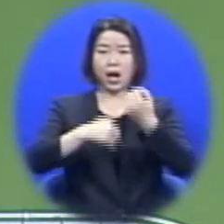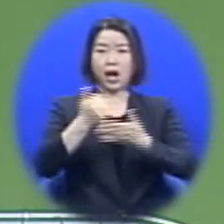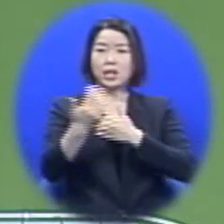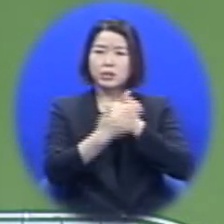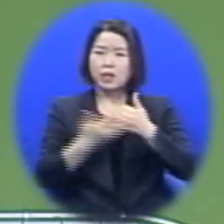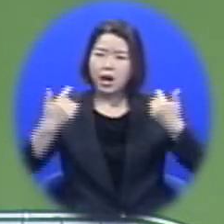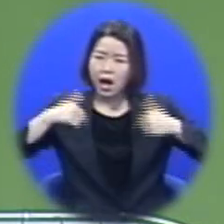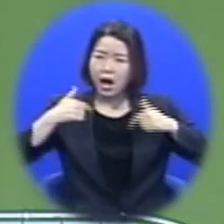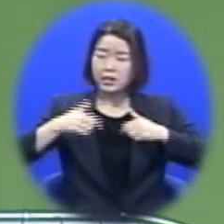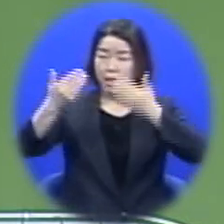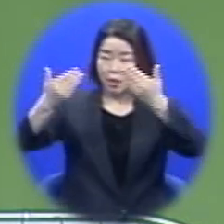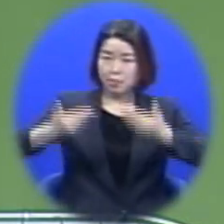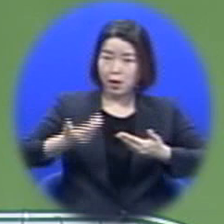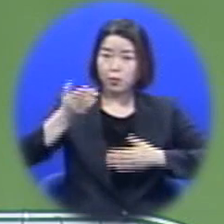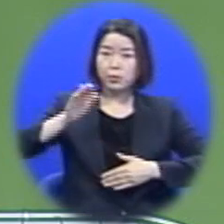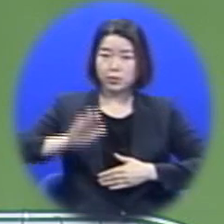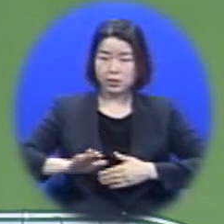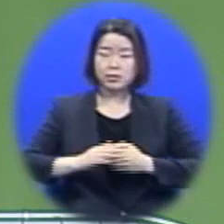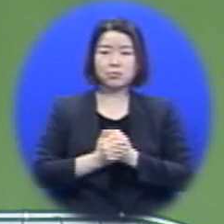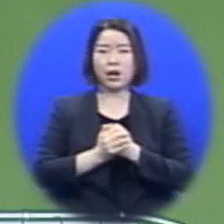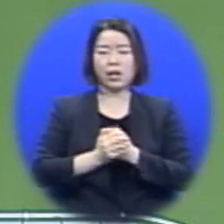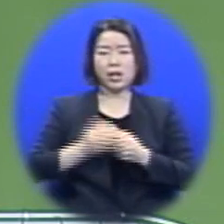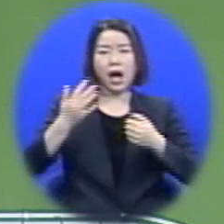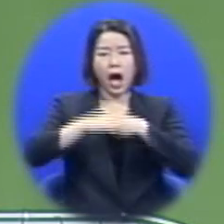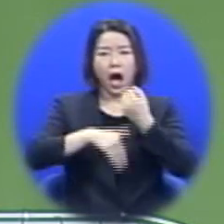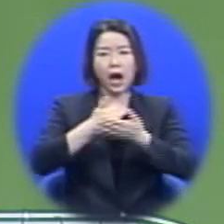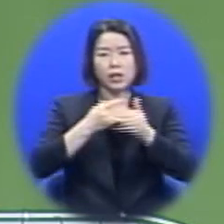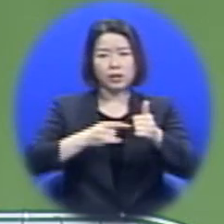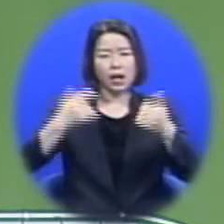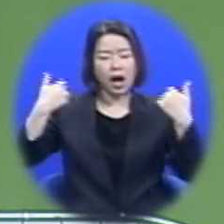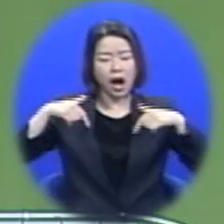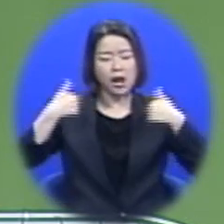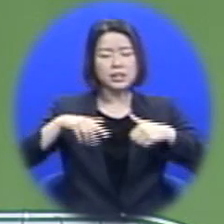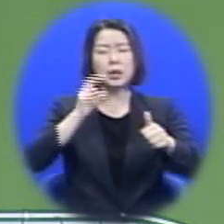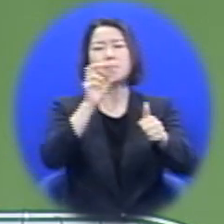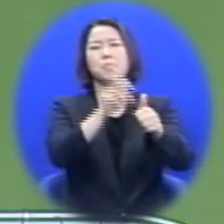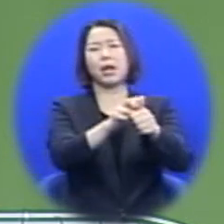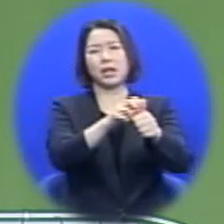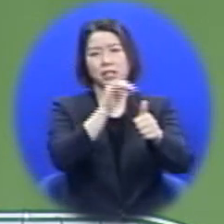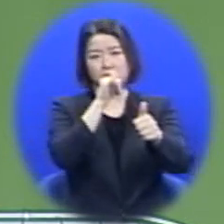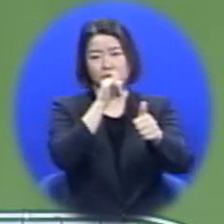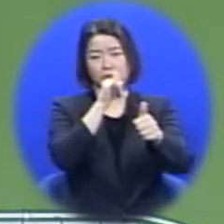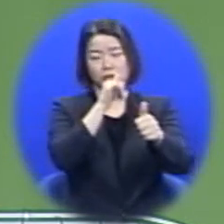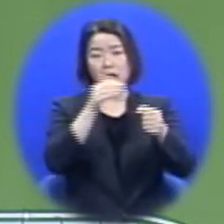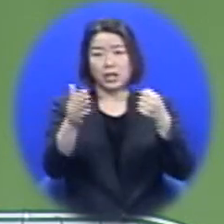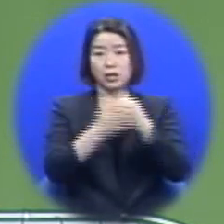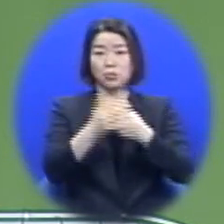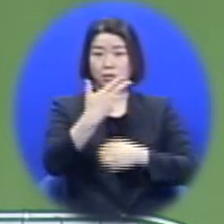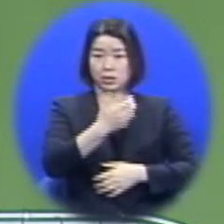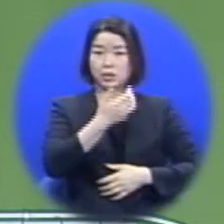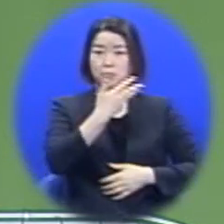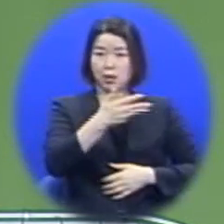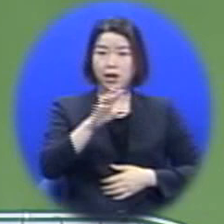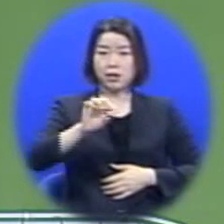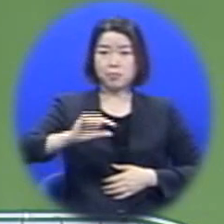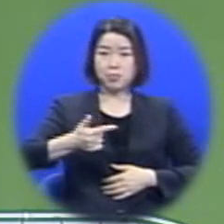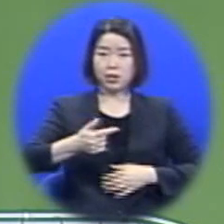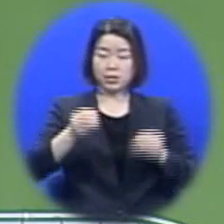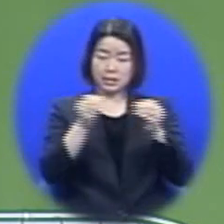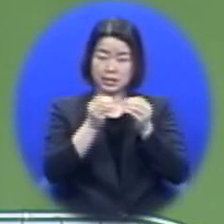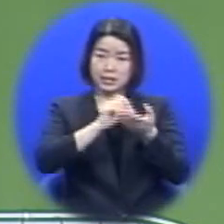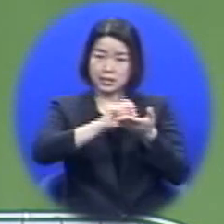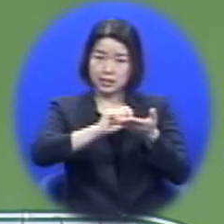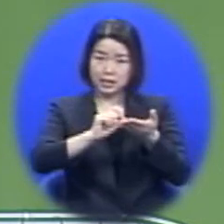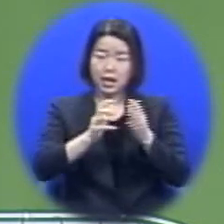늘 받고 살면서도 하나님에게 늘 배신했다는 것입니다. 그래서 시편 78편 기자가 제일